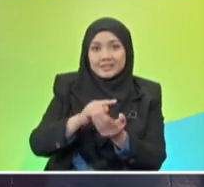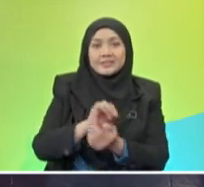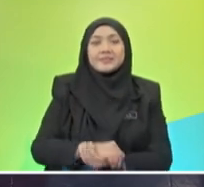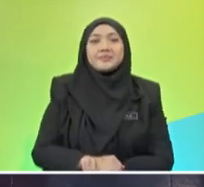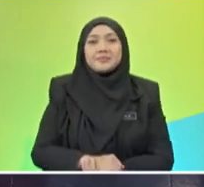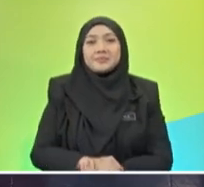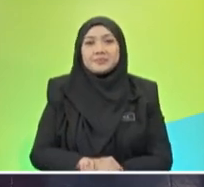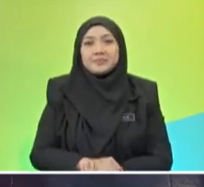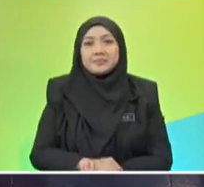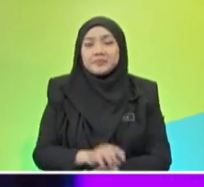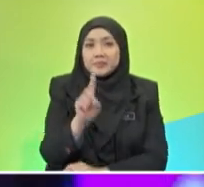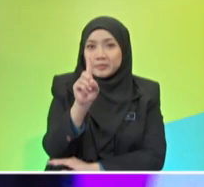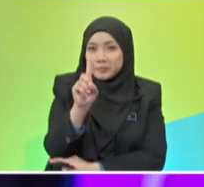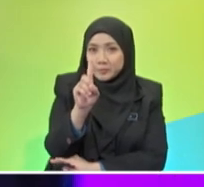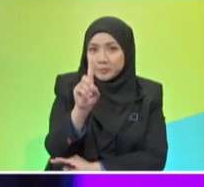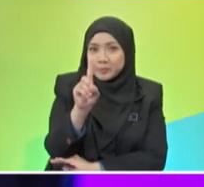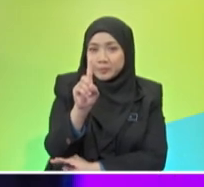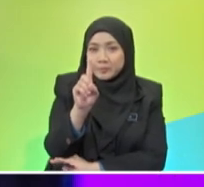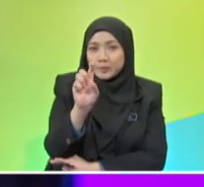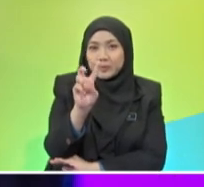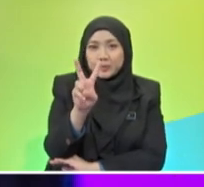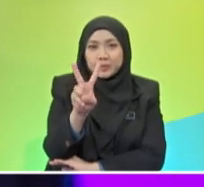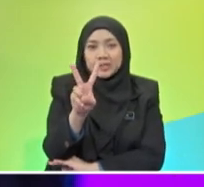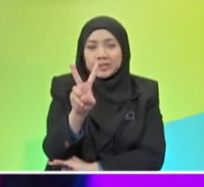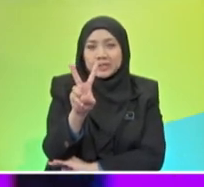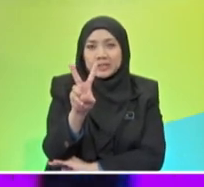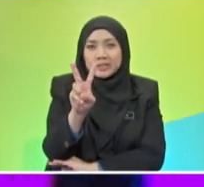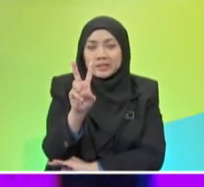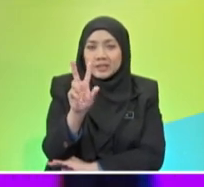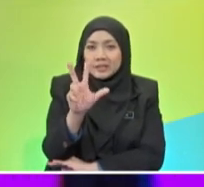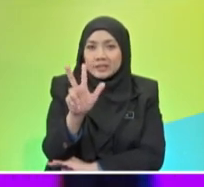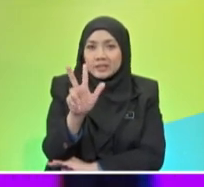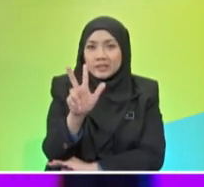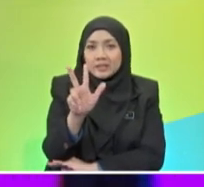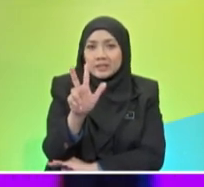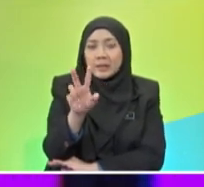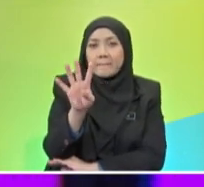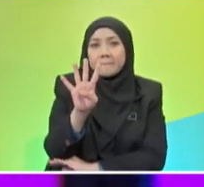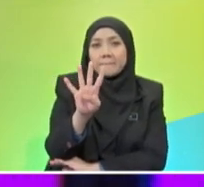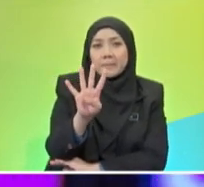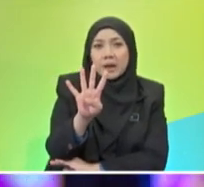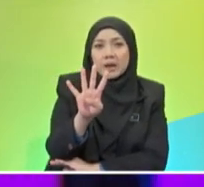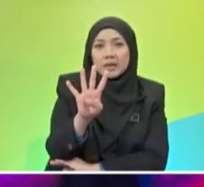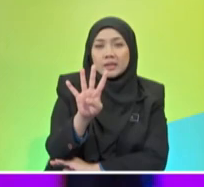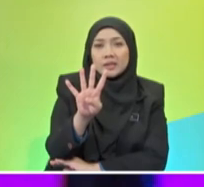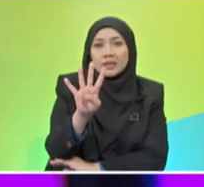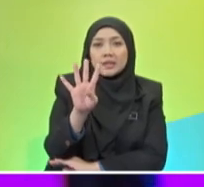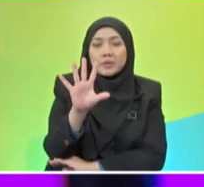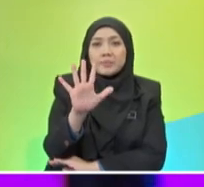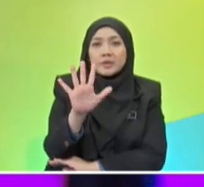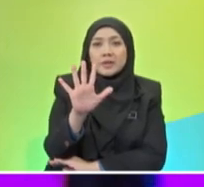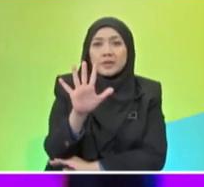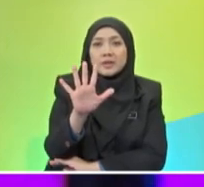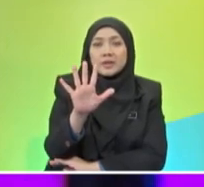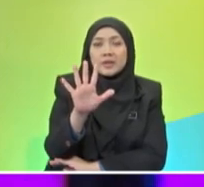sedia semua. Satu, dua, tiga, empat,